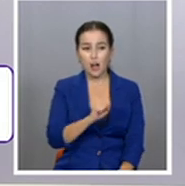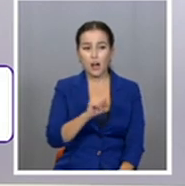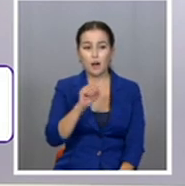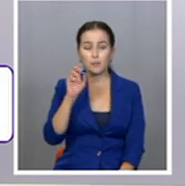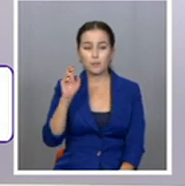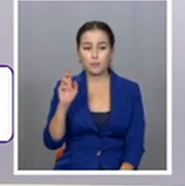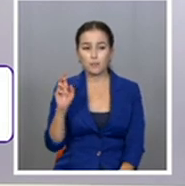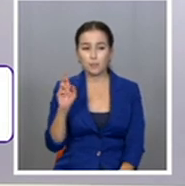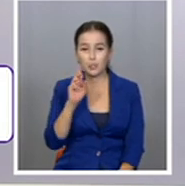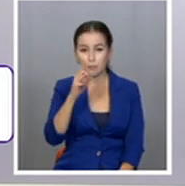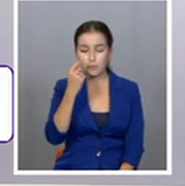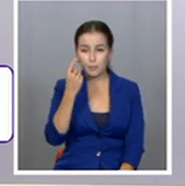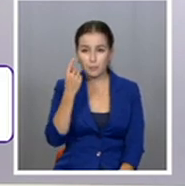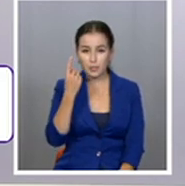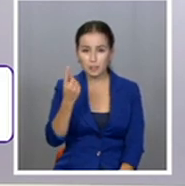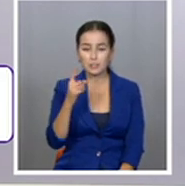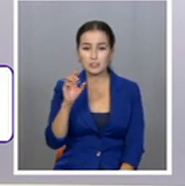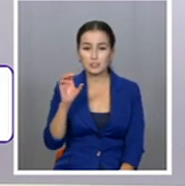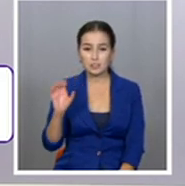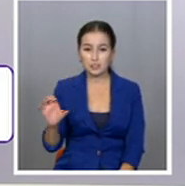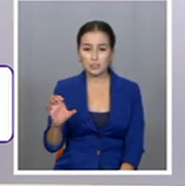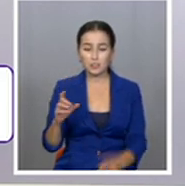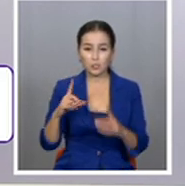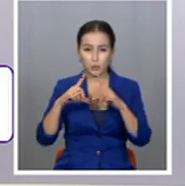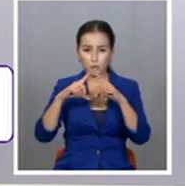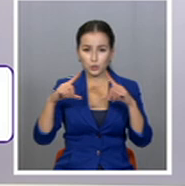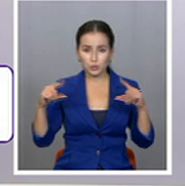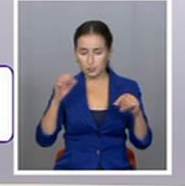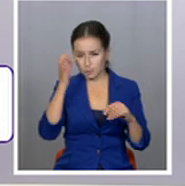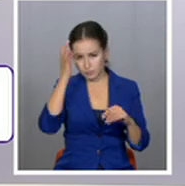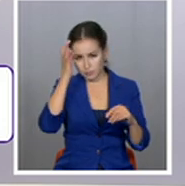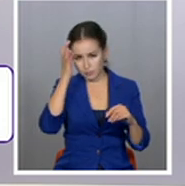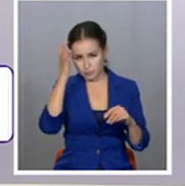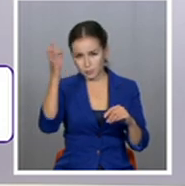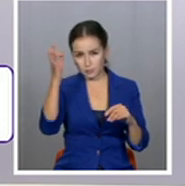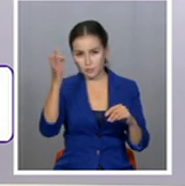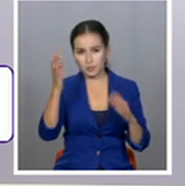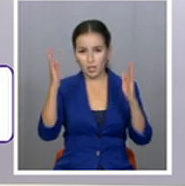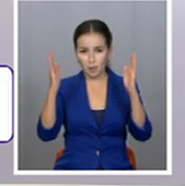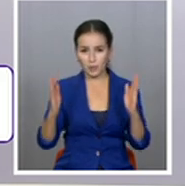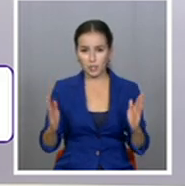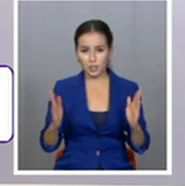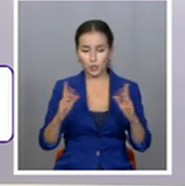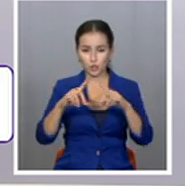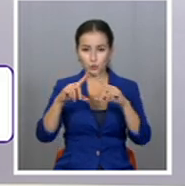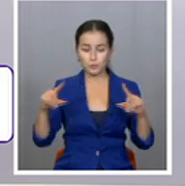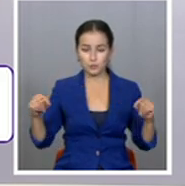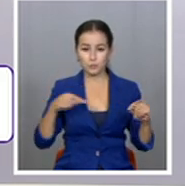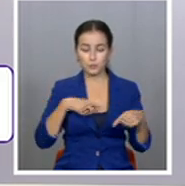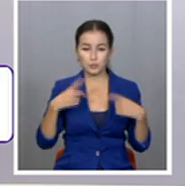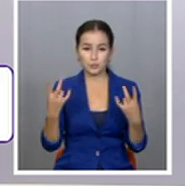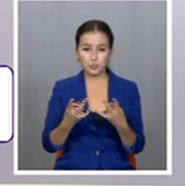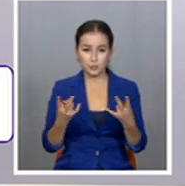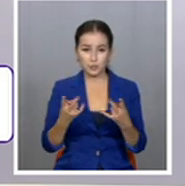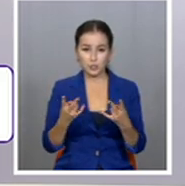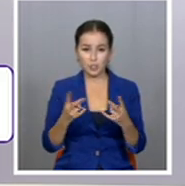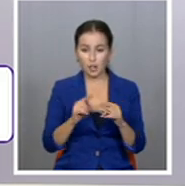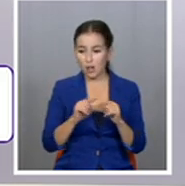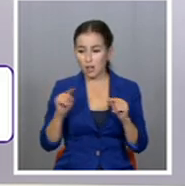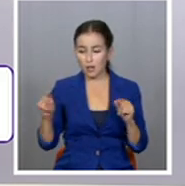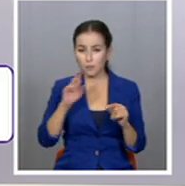С үш бұрышы тең қабырғалы үш бұрыш. Сонда бізге керек қашықтық ол Б1